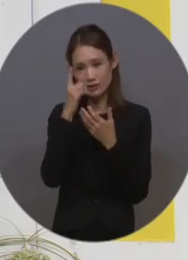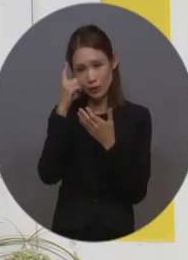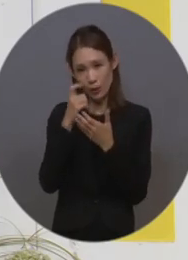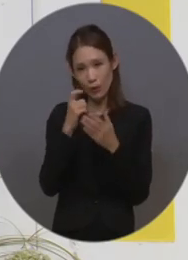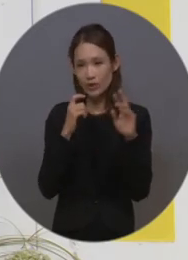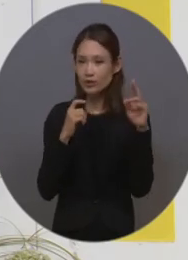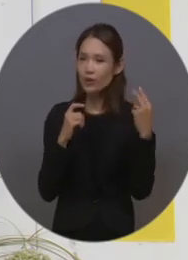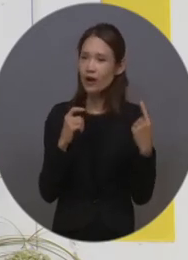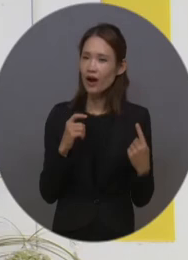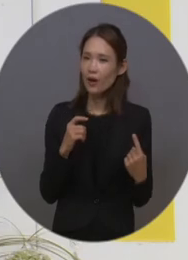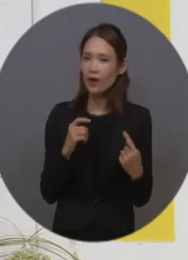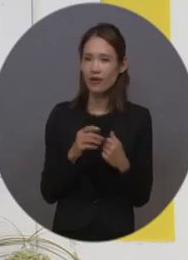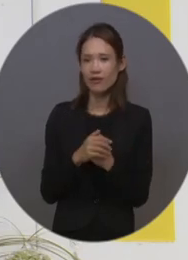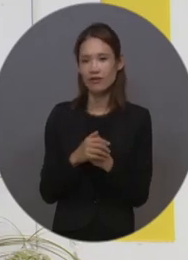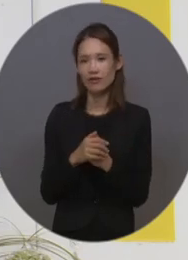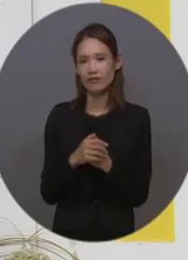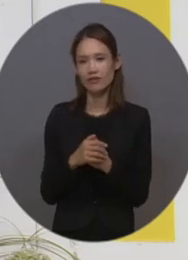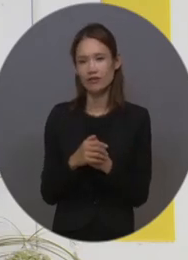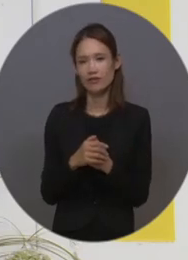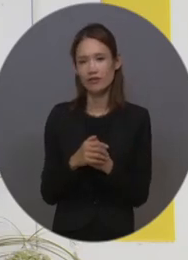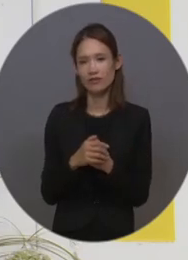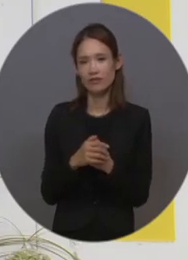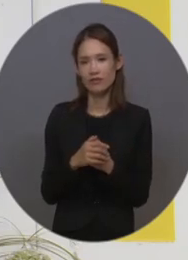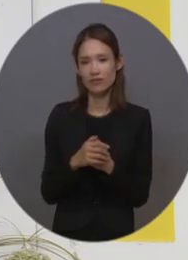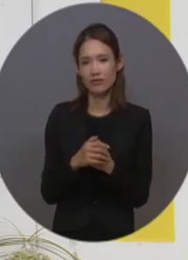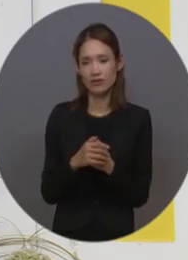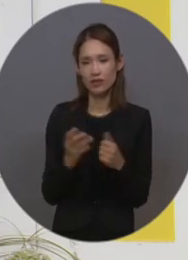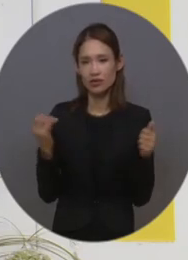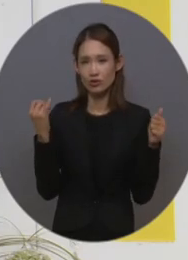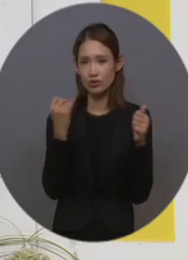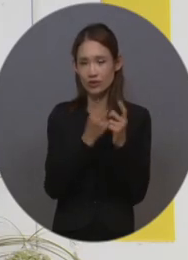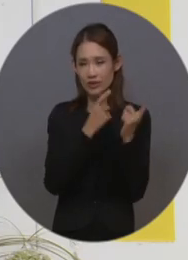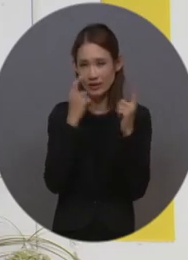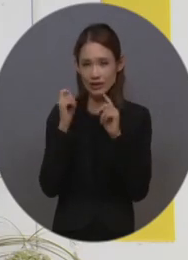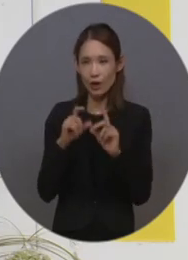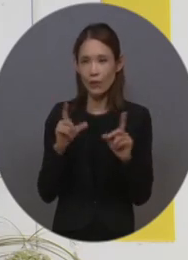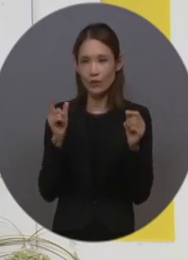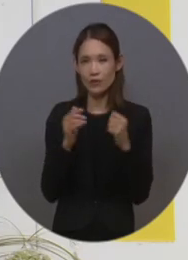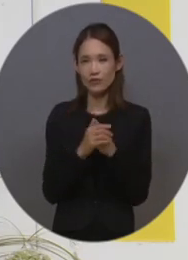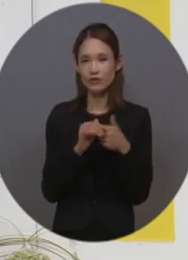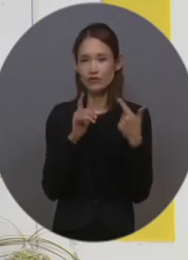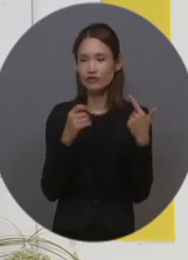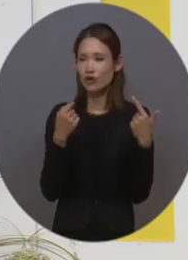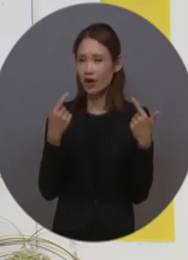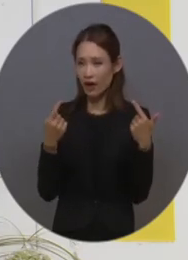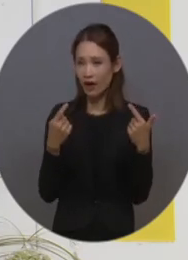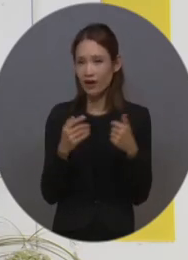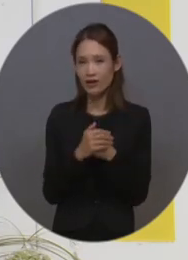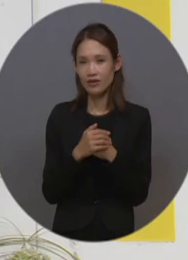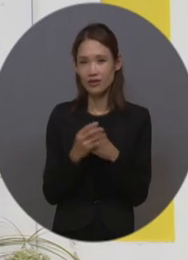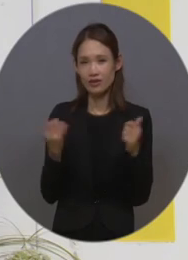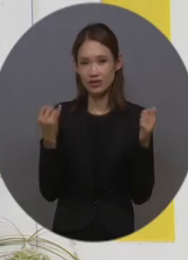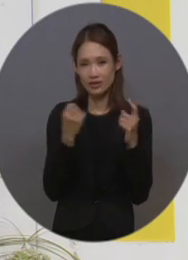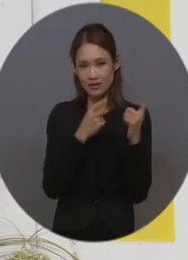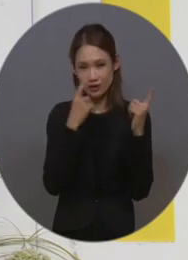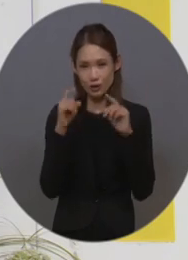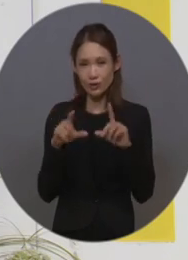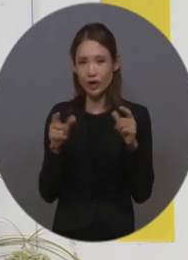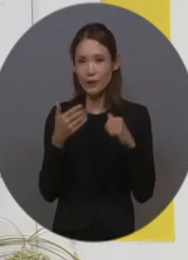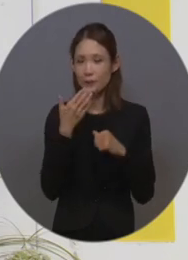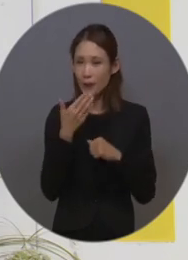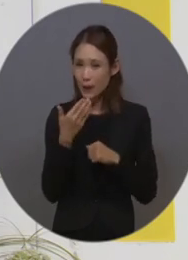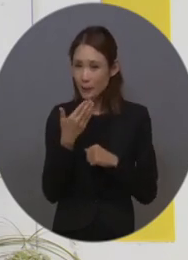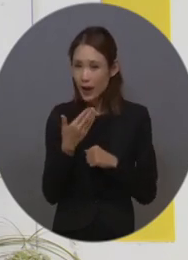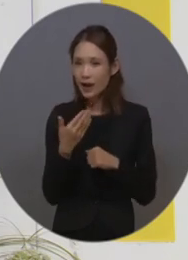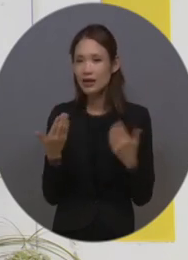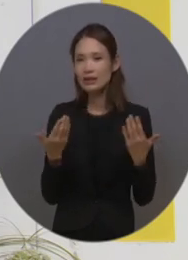네. 그 다음에 이제 결혼 기념일이 6월 1일인데 6월 1일. 네. 결혼 기념일 날 제일 할 수 있는